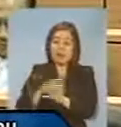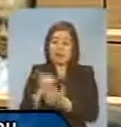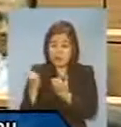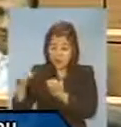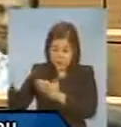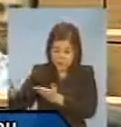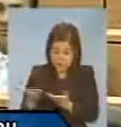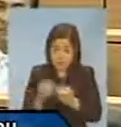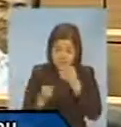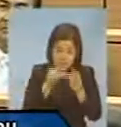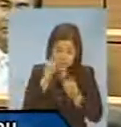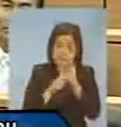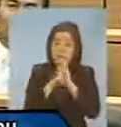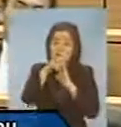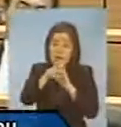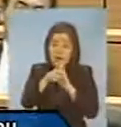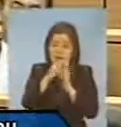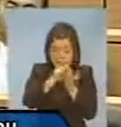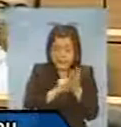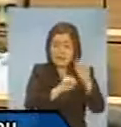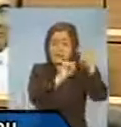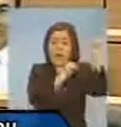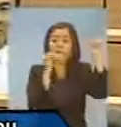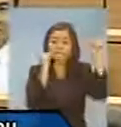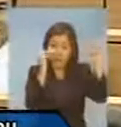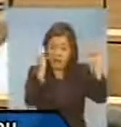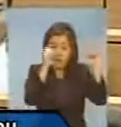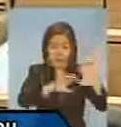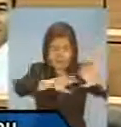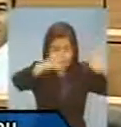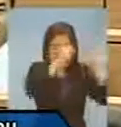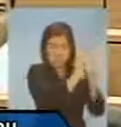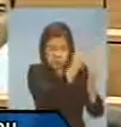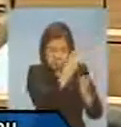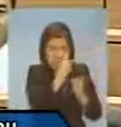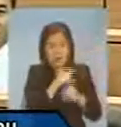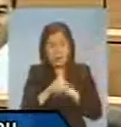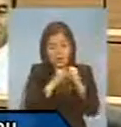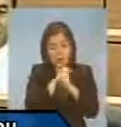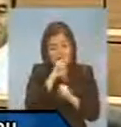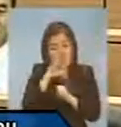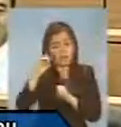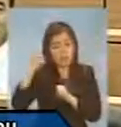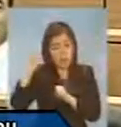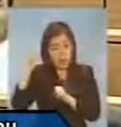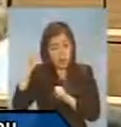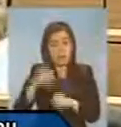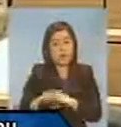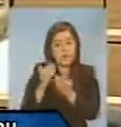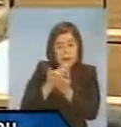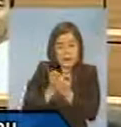าแห่งนี้เขียนแปะข้างฝาไว้เลยนะครับรัฐบาลนี้จะกู้เงินปีนี้ 2,556 ใช้หนี้หมด